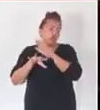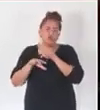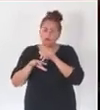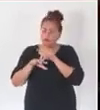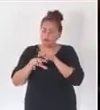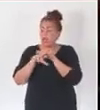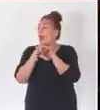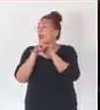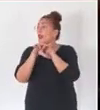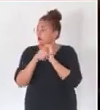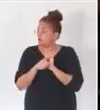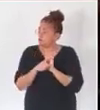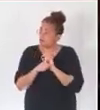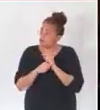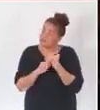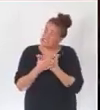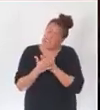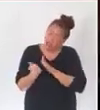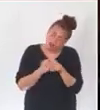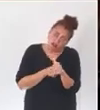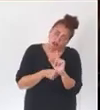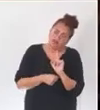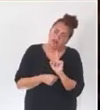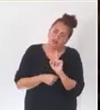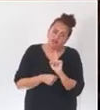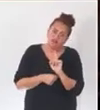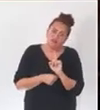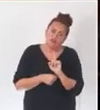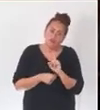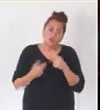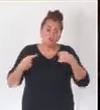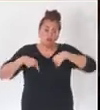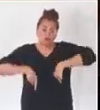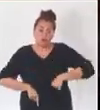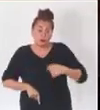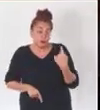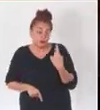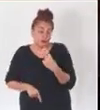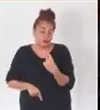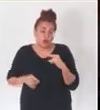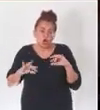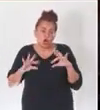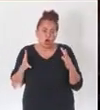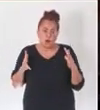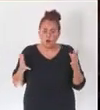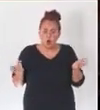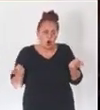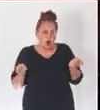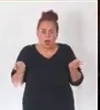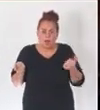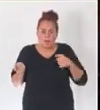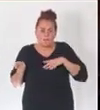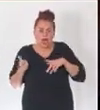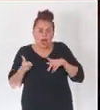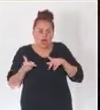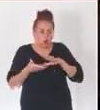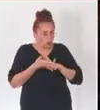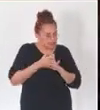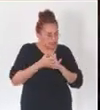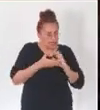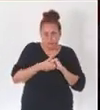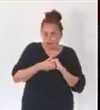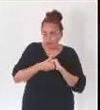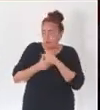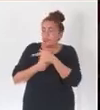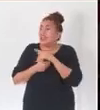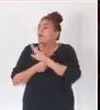Parce que c'est ça qui se passe aujourd'hui. Aujourd'hui, ce qui se passe, c'est que votre gouvernement, il tient que comme ça, que vous avez, d'ailleurs, vous leur laissez les clés, vous